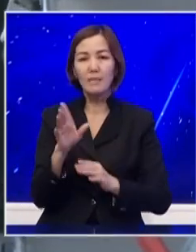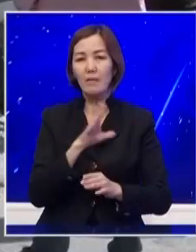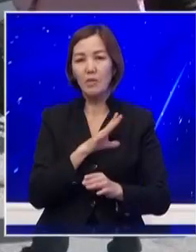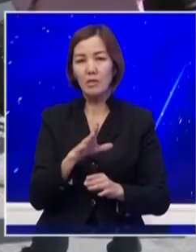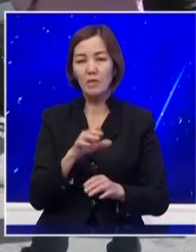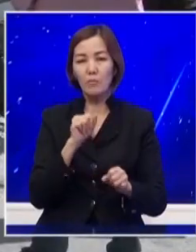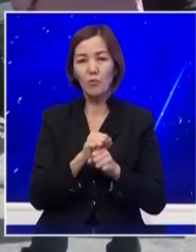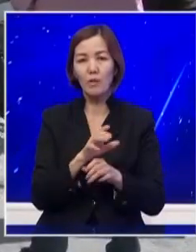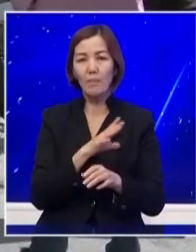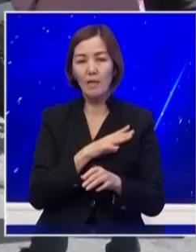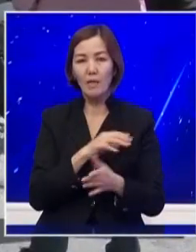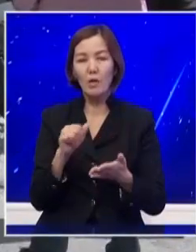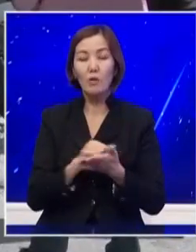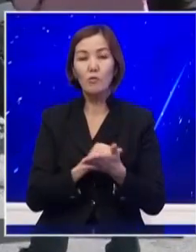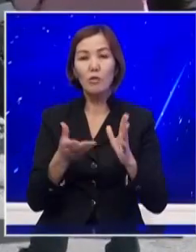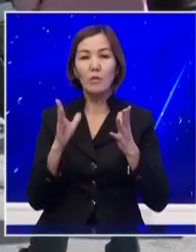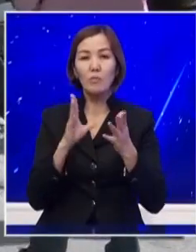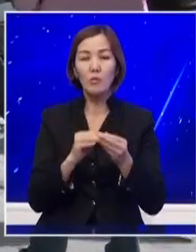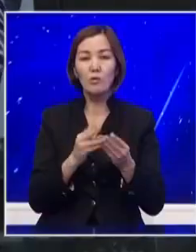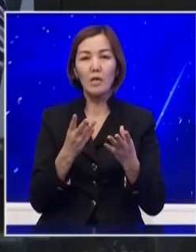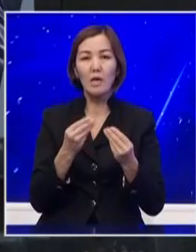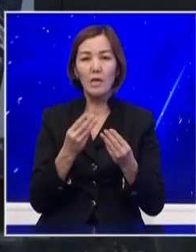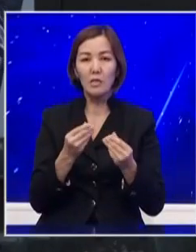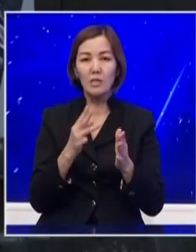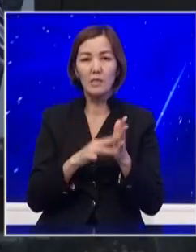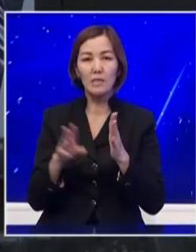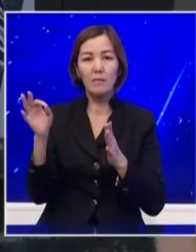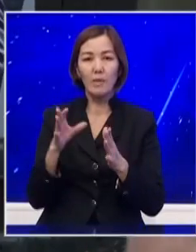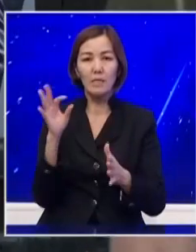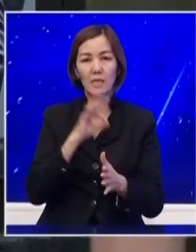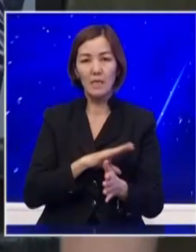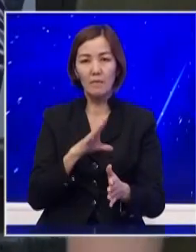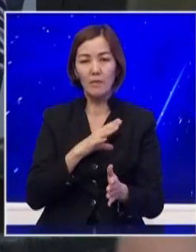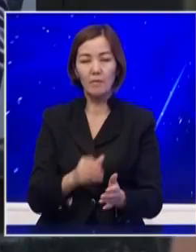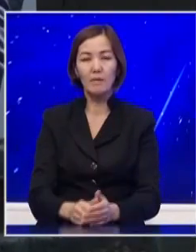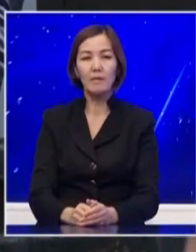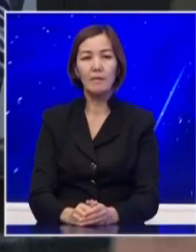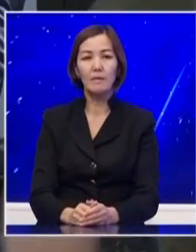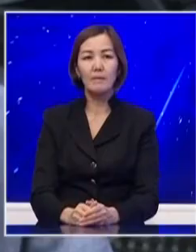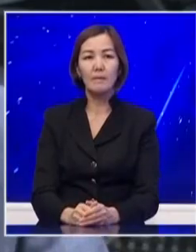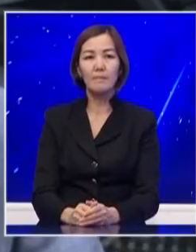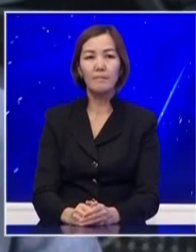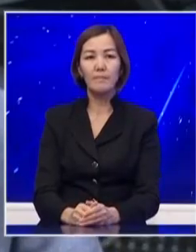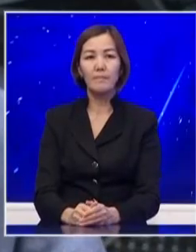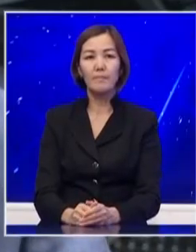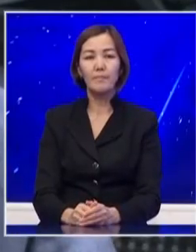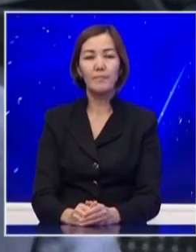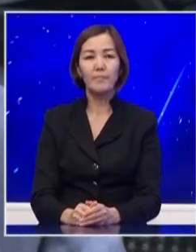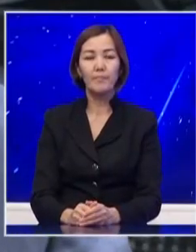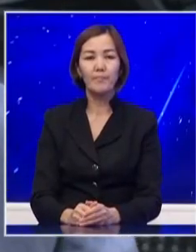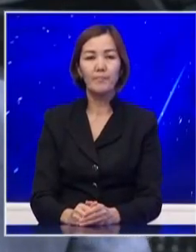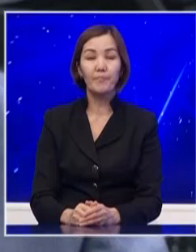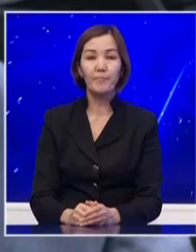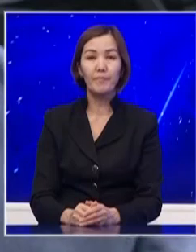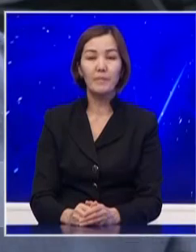жатып тоқтап қалған. Құжат бойынша қаржының 80% игеріліп кетіпті. В рамках этого